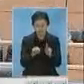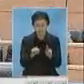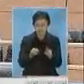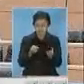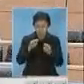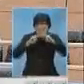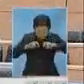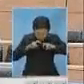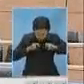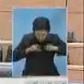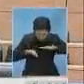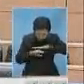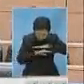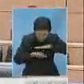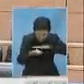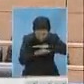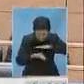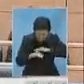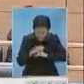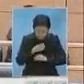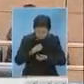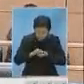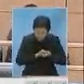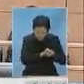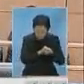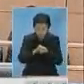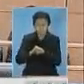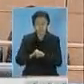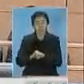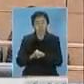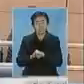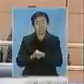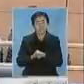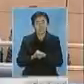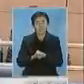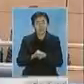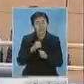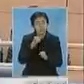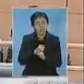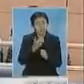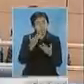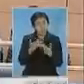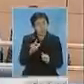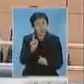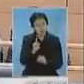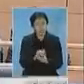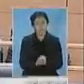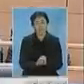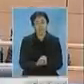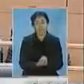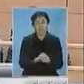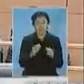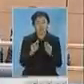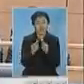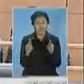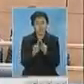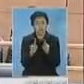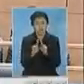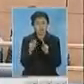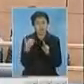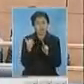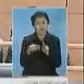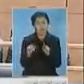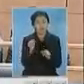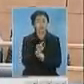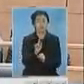จริงบอกว่าจะหาความปรองดองแต่มันเกิดอะไรขึ้นบ้างหลังจากมีการตั้งกรรมการเหล่านั้นแหละ